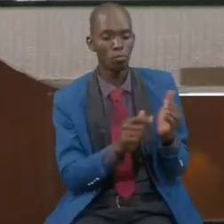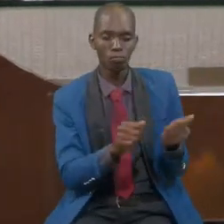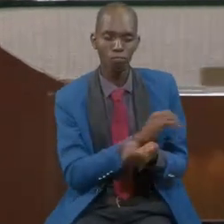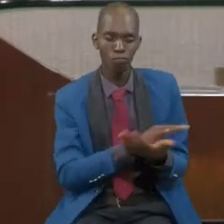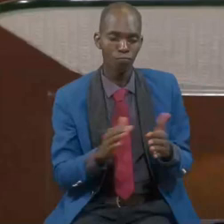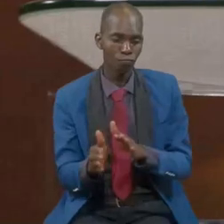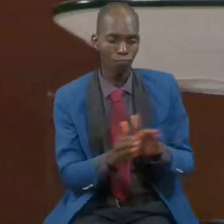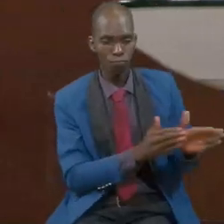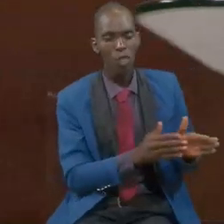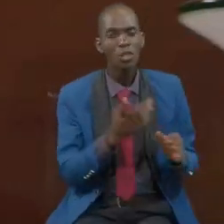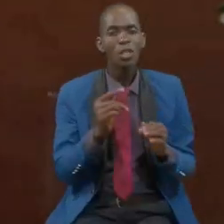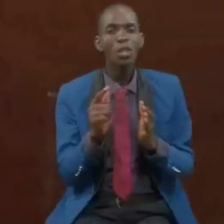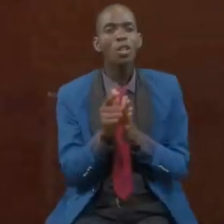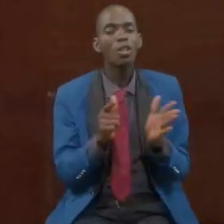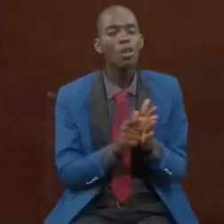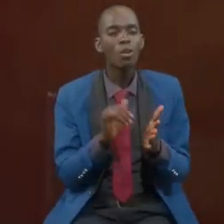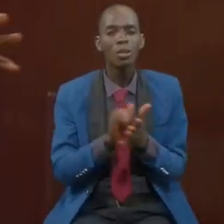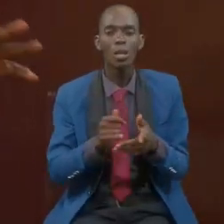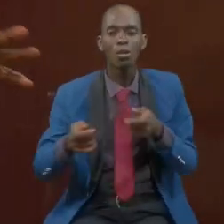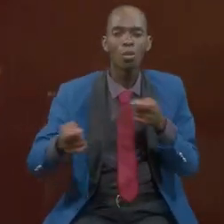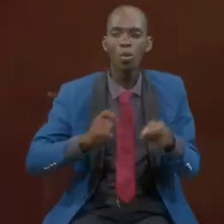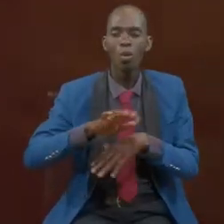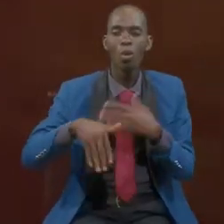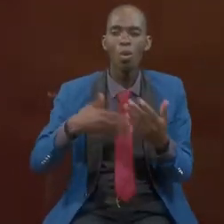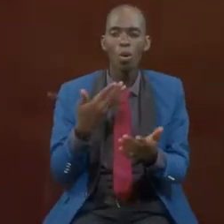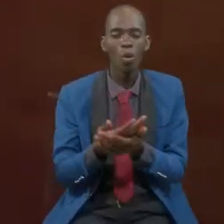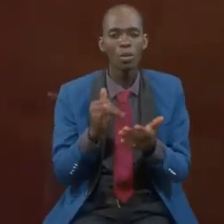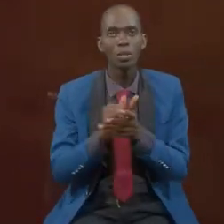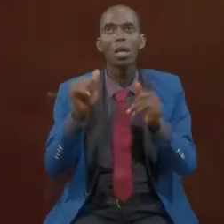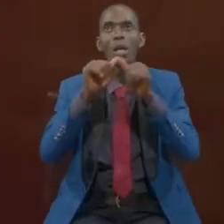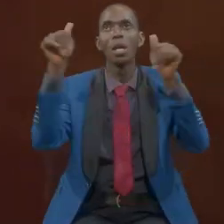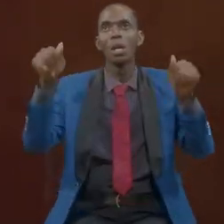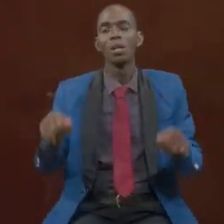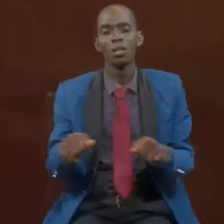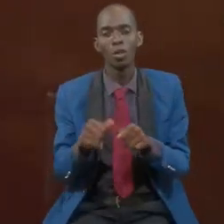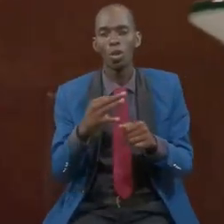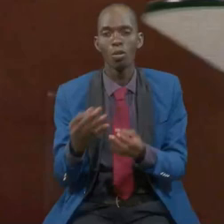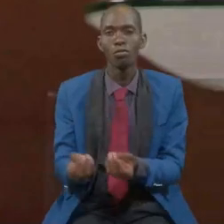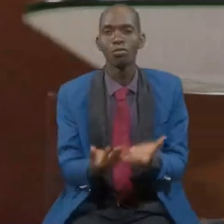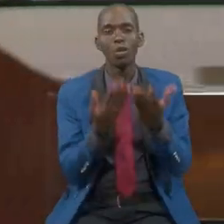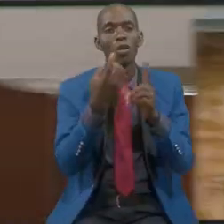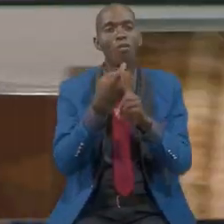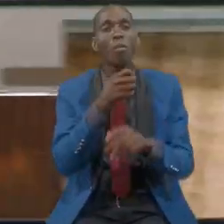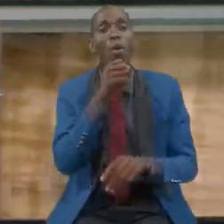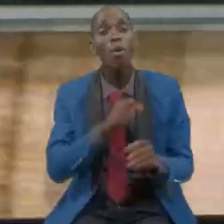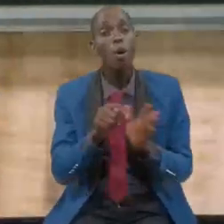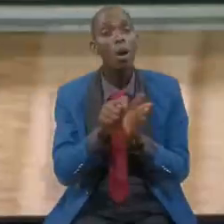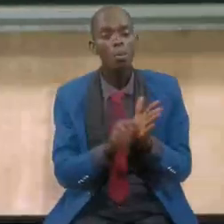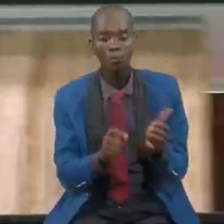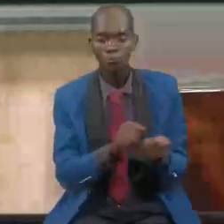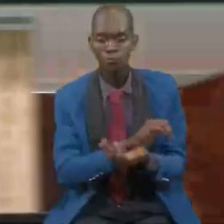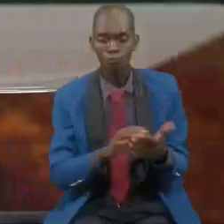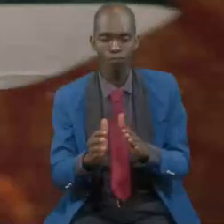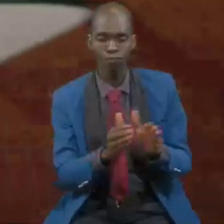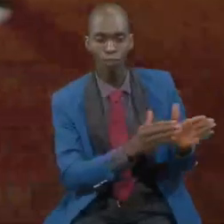sont abolies. Les lois qui contrôlent les sacrifices d'autels dans l'Ancien Testament sont